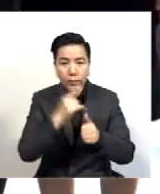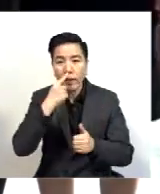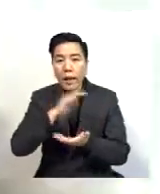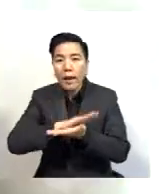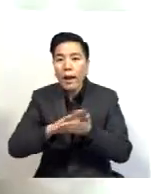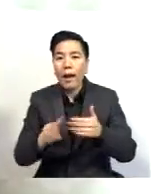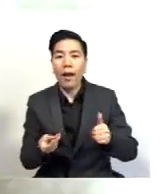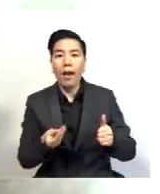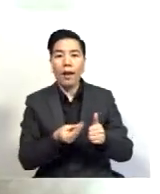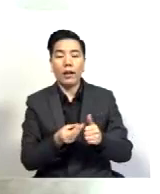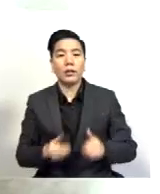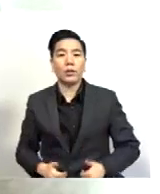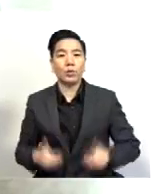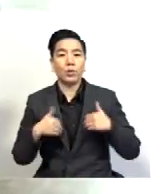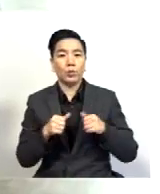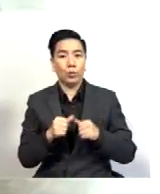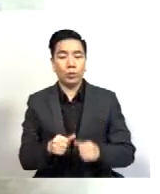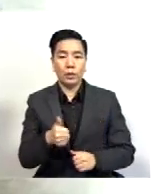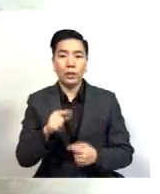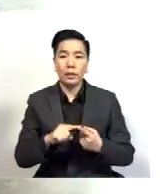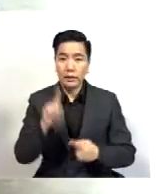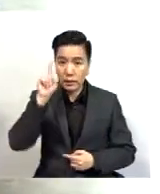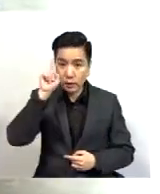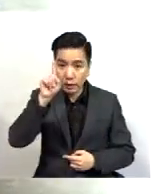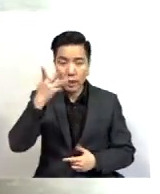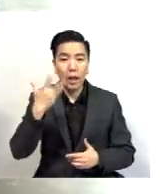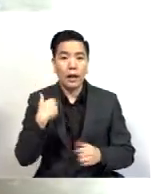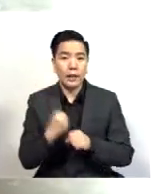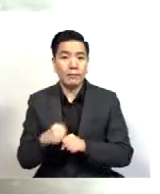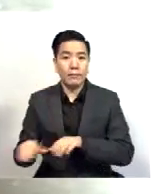ศสะอาดให้ได้อยู่นะคะก็ถือว่าเป็นหนึ่งพื้นที่ที่มีการเตรียมความพร้อม